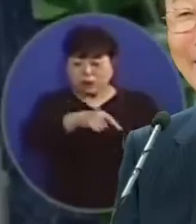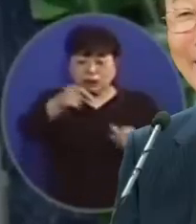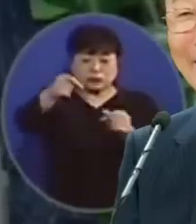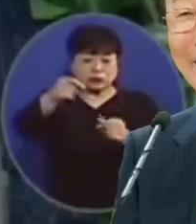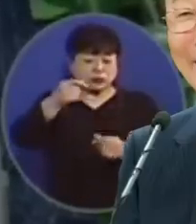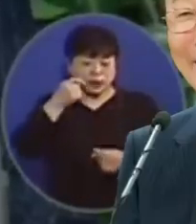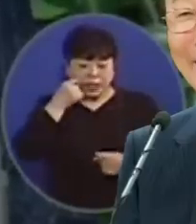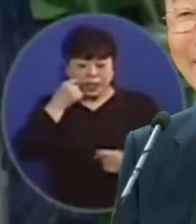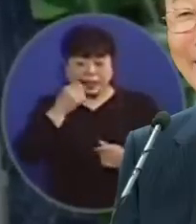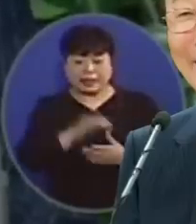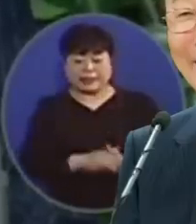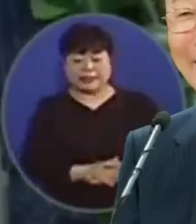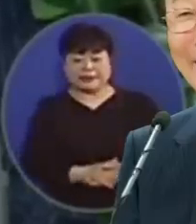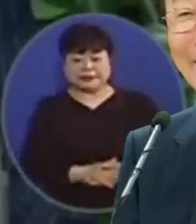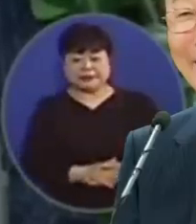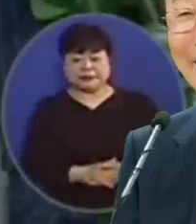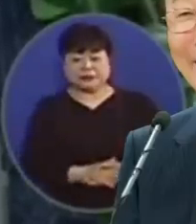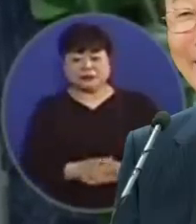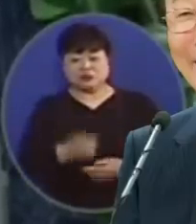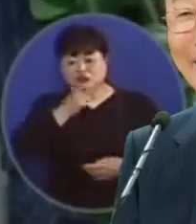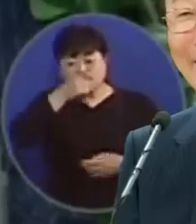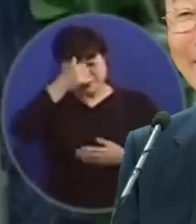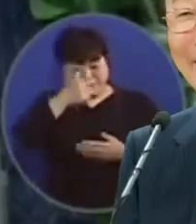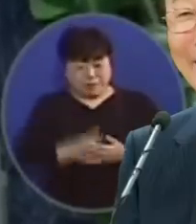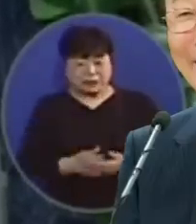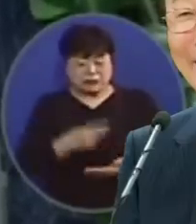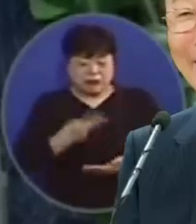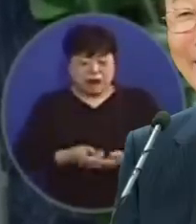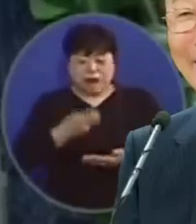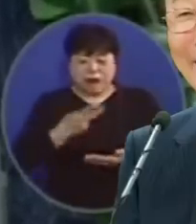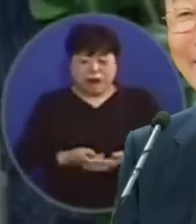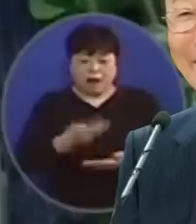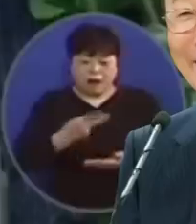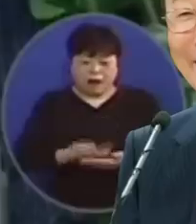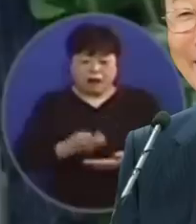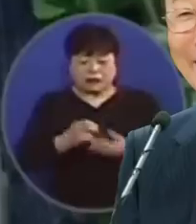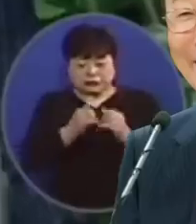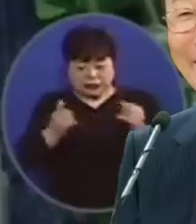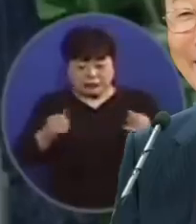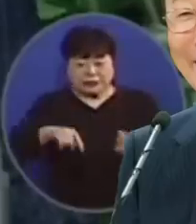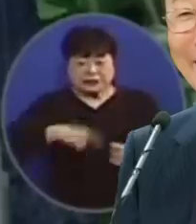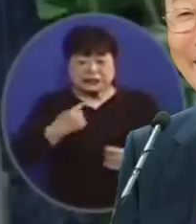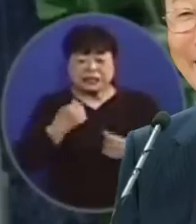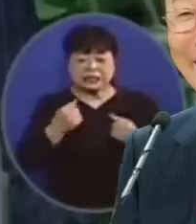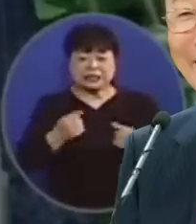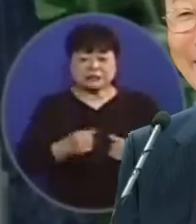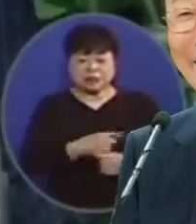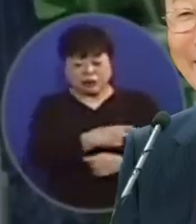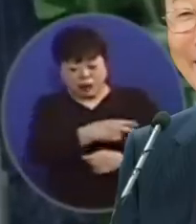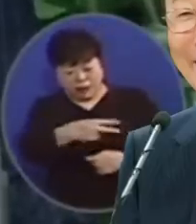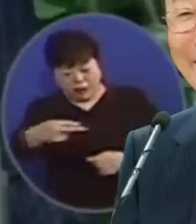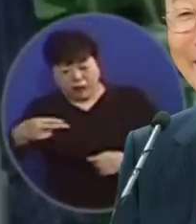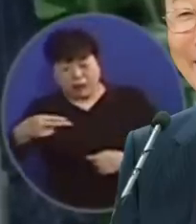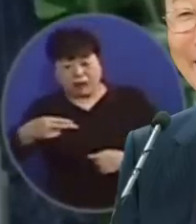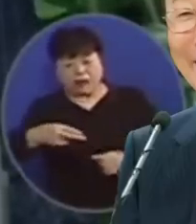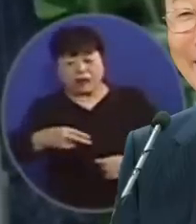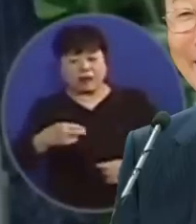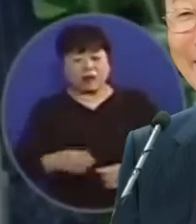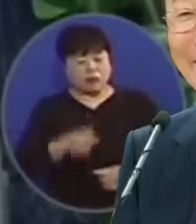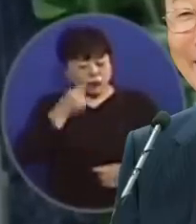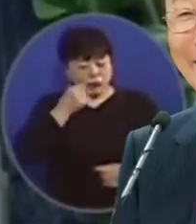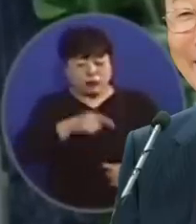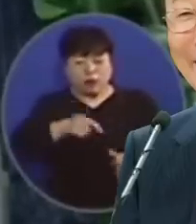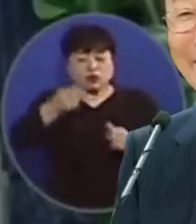없어요. 물에 빠져서 허덕이며 몸부림치는 사람이 자기 힘으로 헤엄쳐 못 나가면 누가 와서 건져줘야